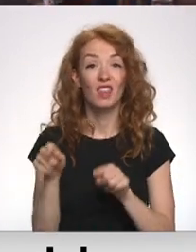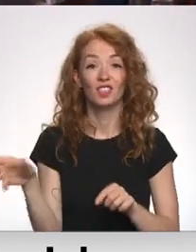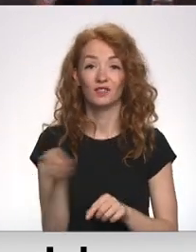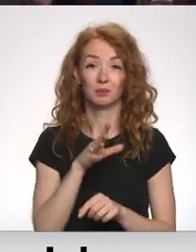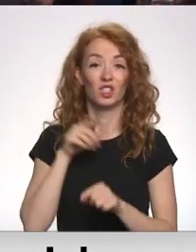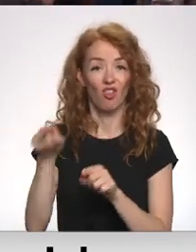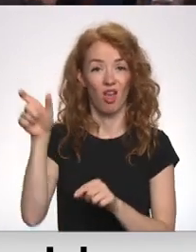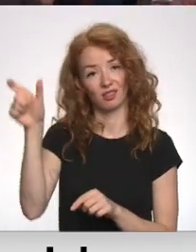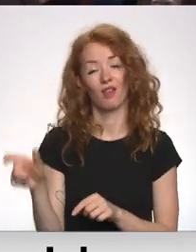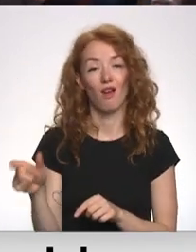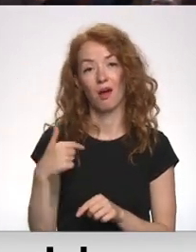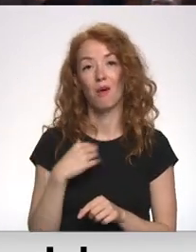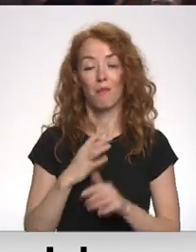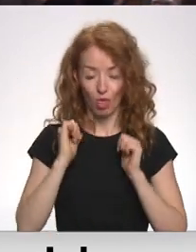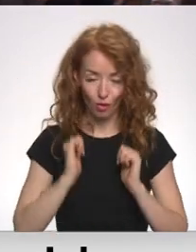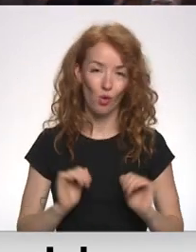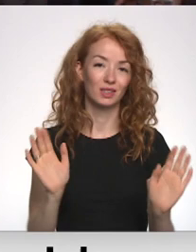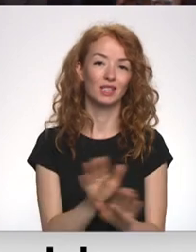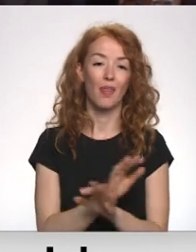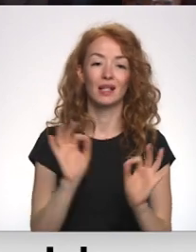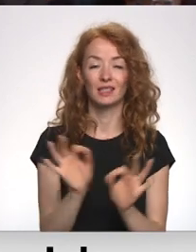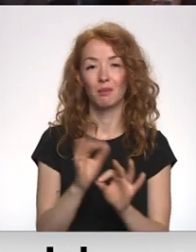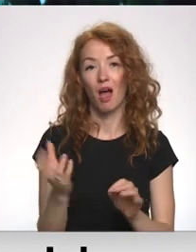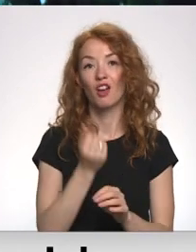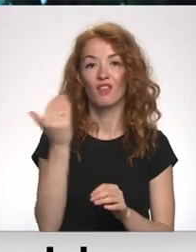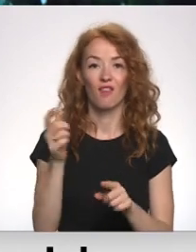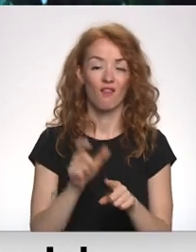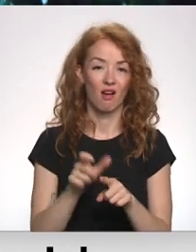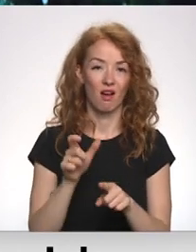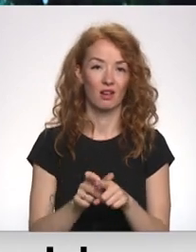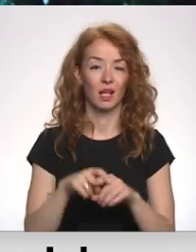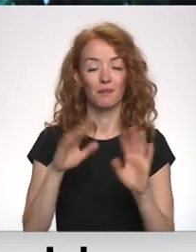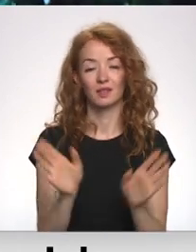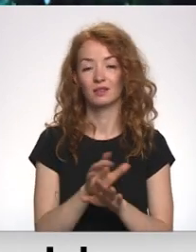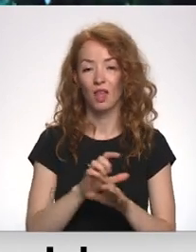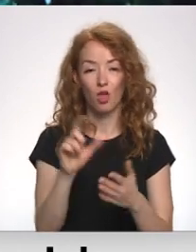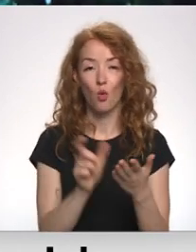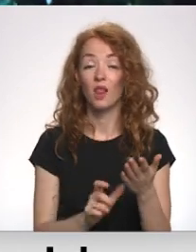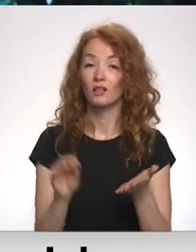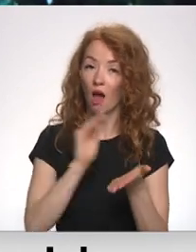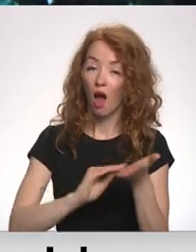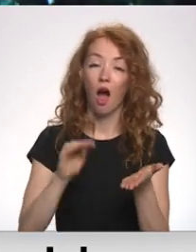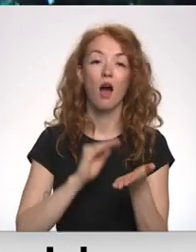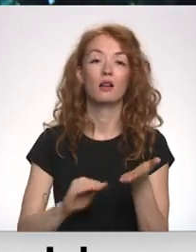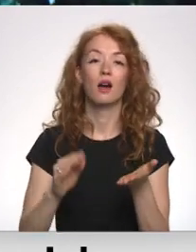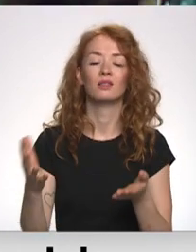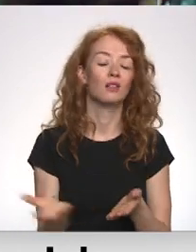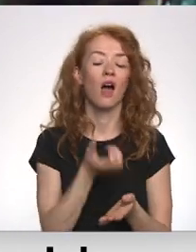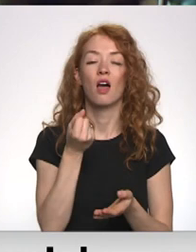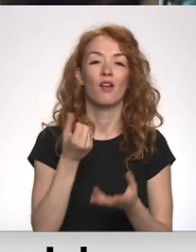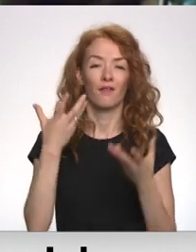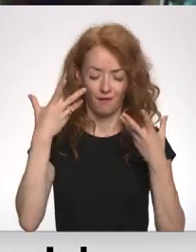liels gods, ja es varēju dziedāt šīs dziesmas ar viņa vārdiem. Dzejos ir jāraksta. Ar visu